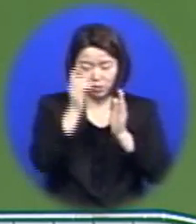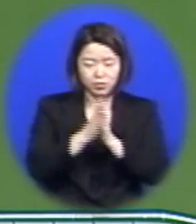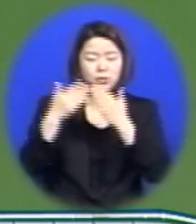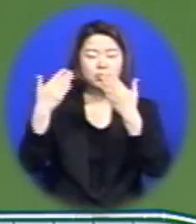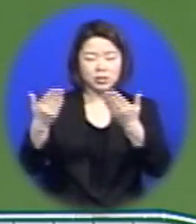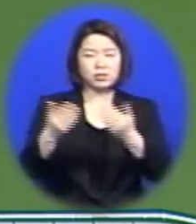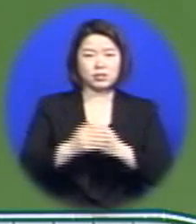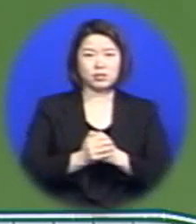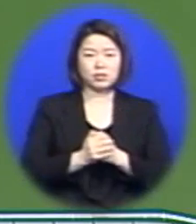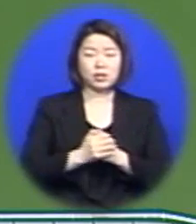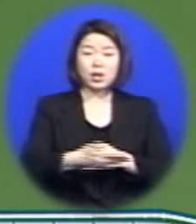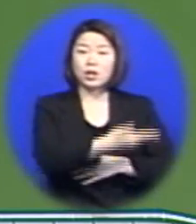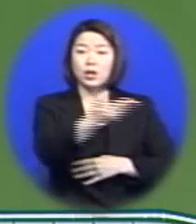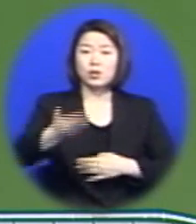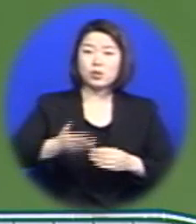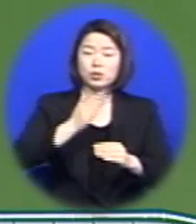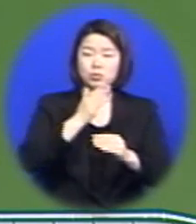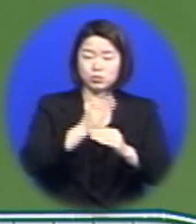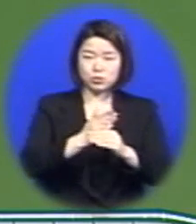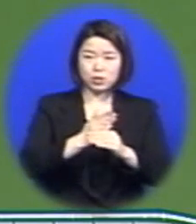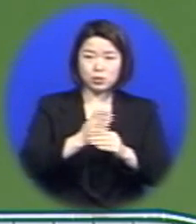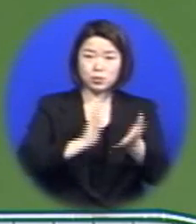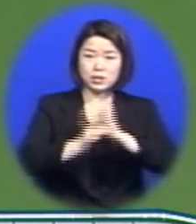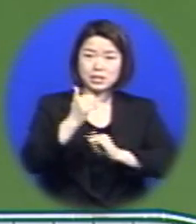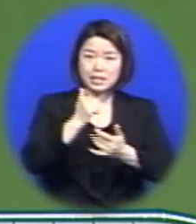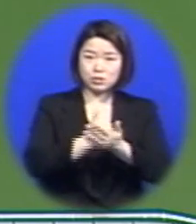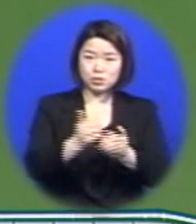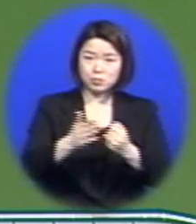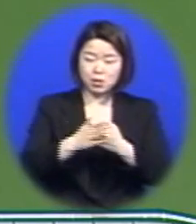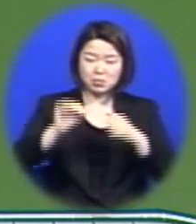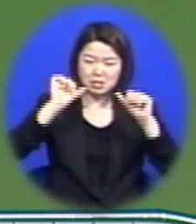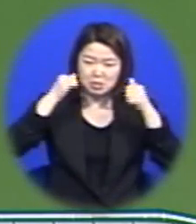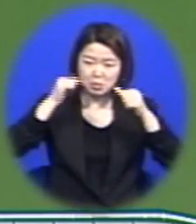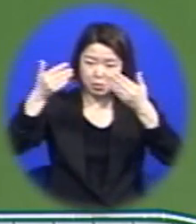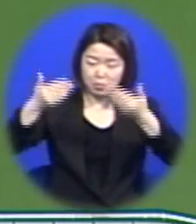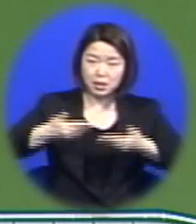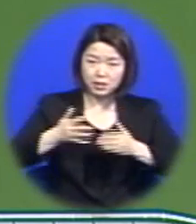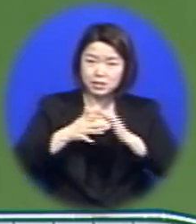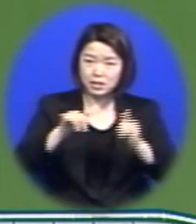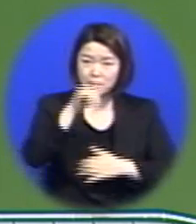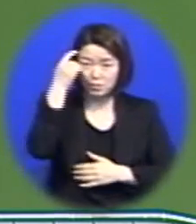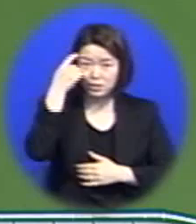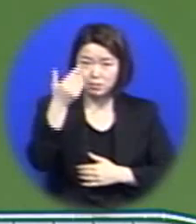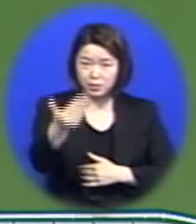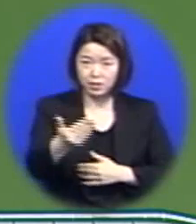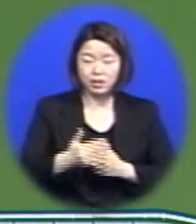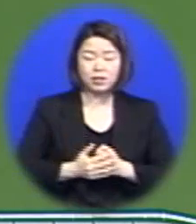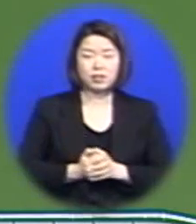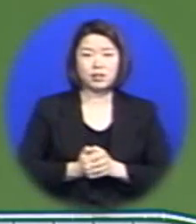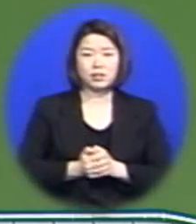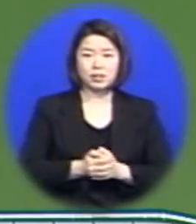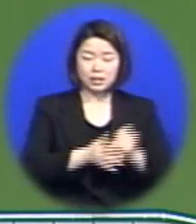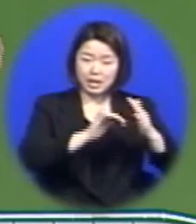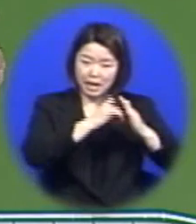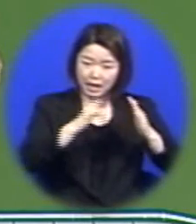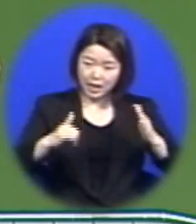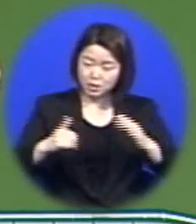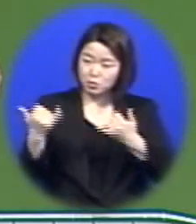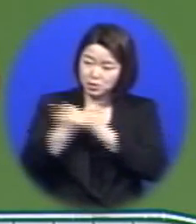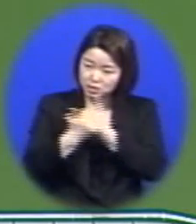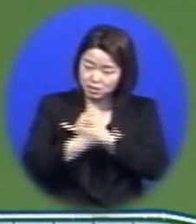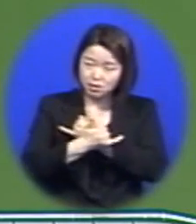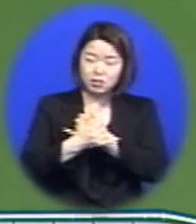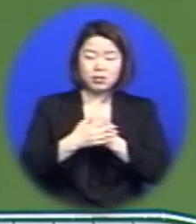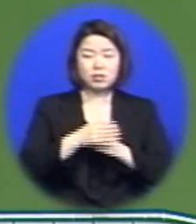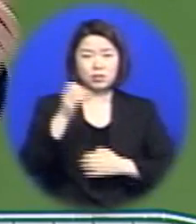여러분들 중에도 예수님 때문에 조롱 받으시는 분이 있으시다면 가족이나 일가